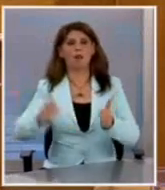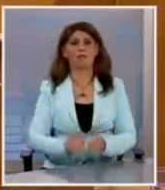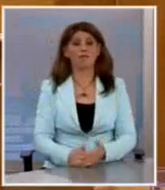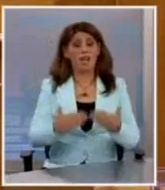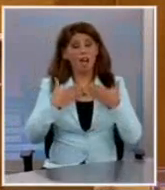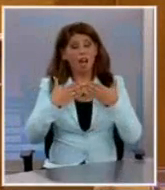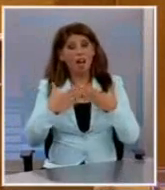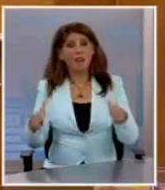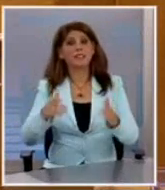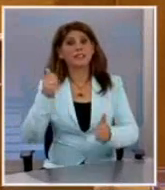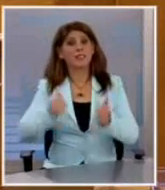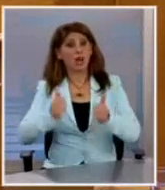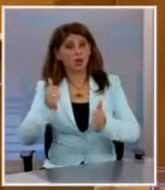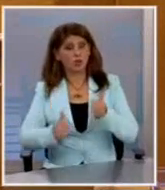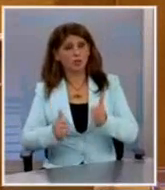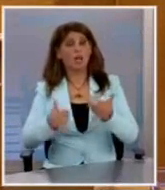Ανοιχτοί διαγωνισμοί,